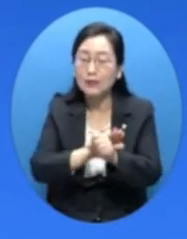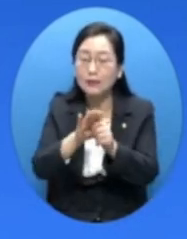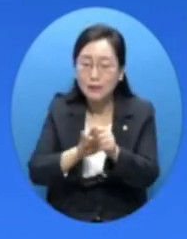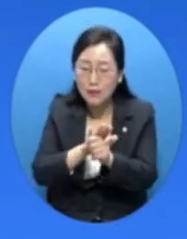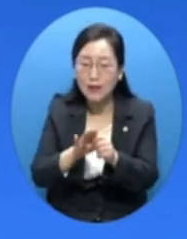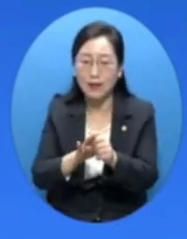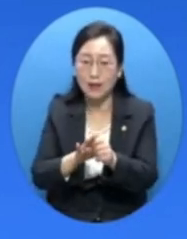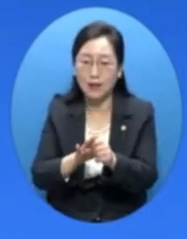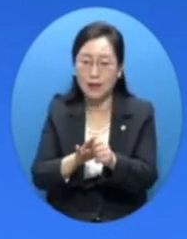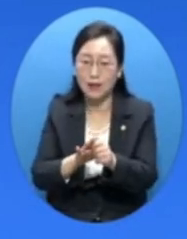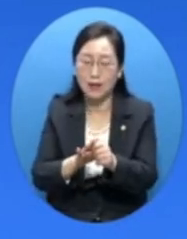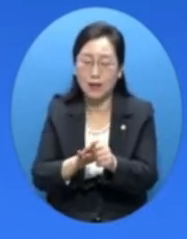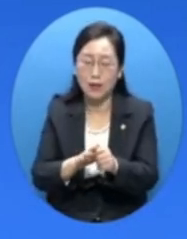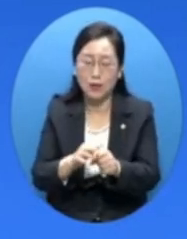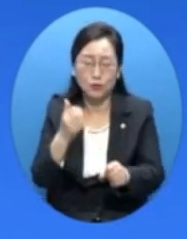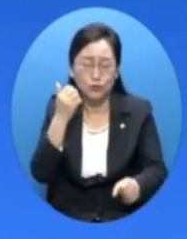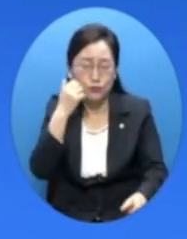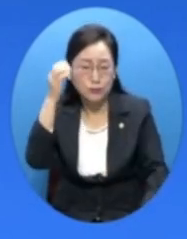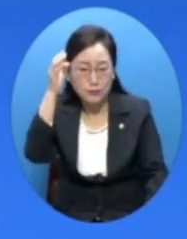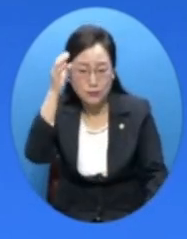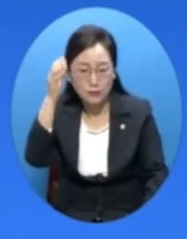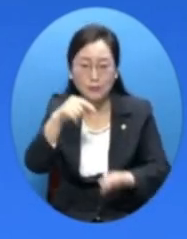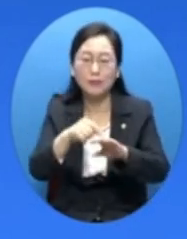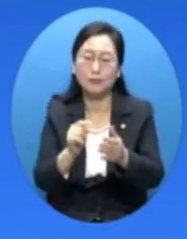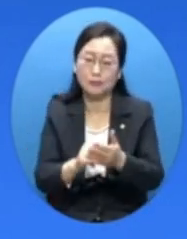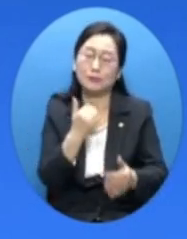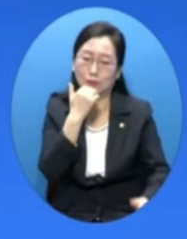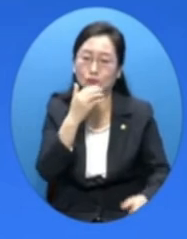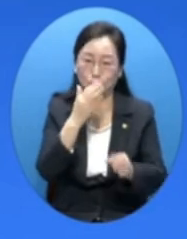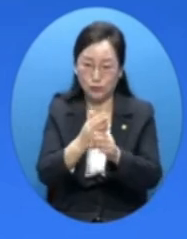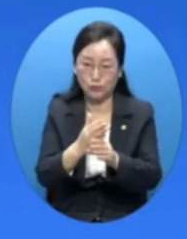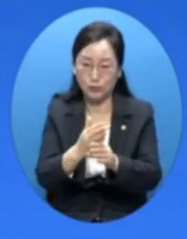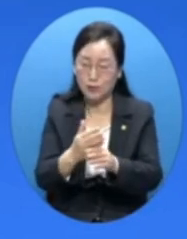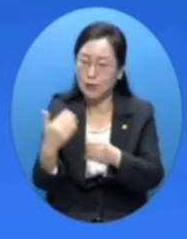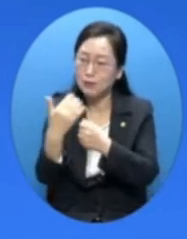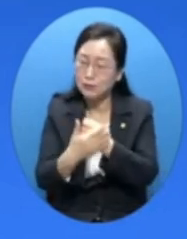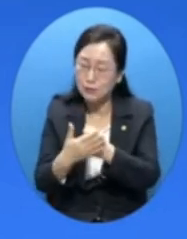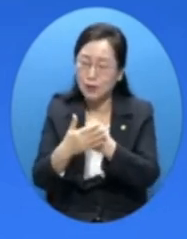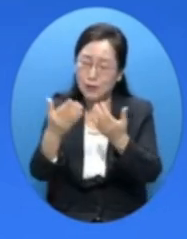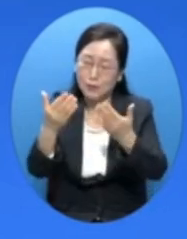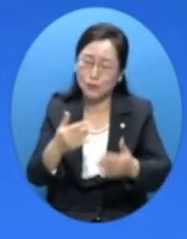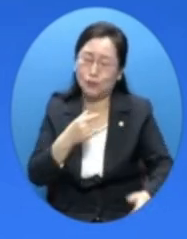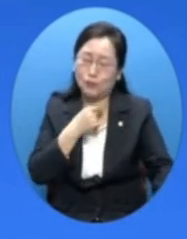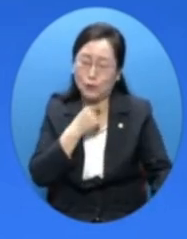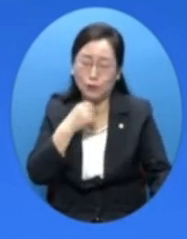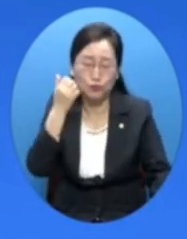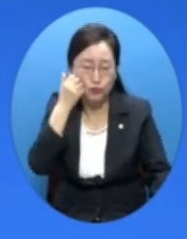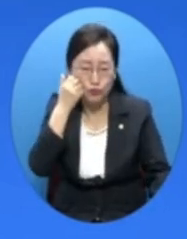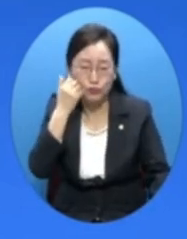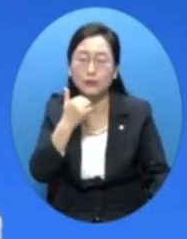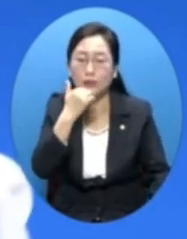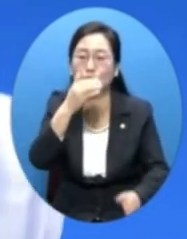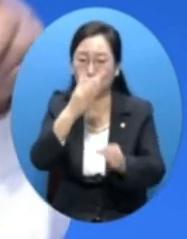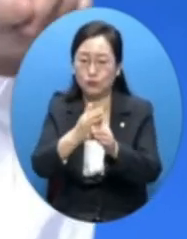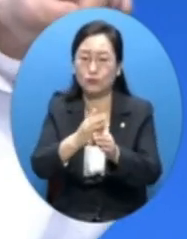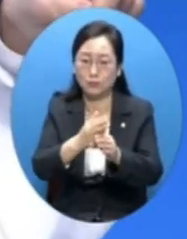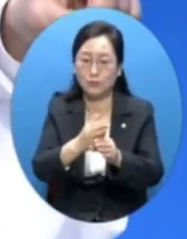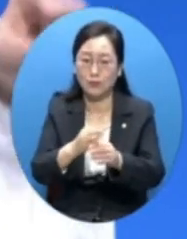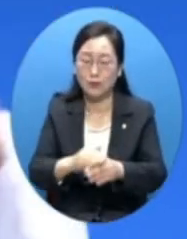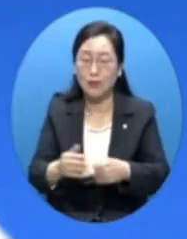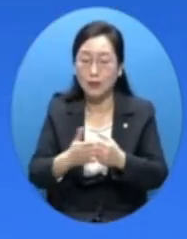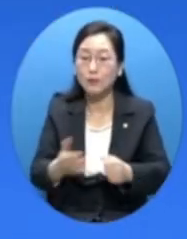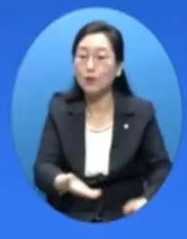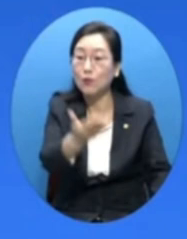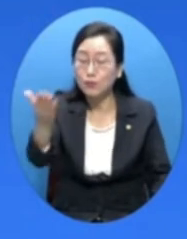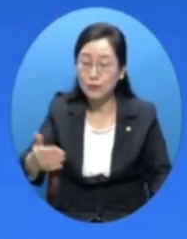여러분에게서 얻을 그러한 은혜를 사모하고 있는 자들이라는 것을 잊지 않게 되기를 바랍니다. 받은 은혜를 여러분 가정에 가서